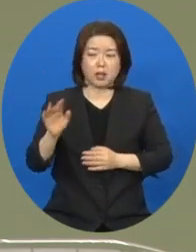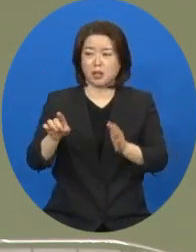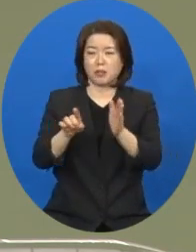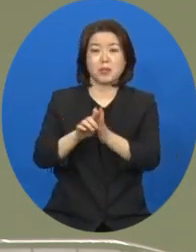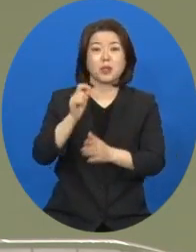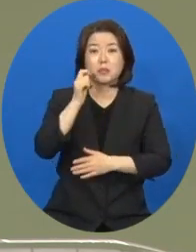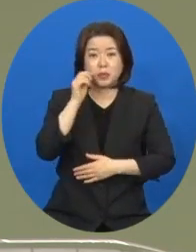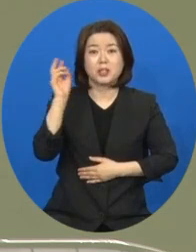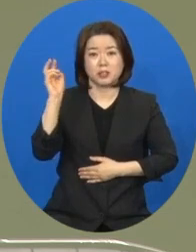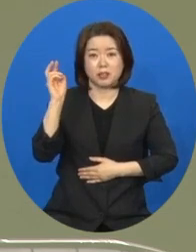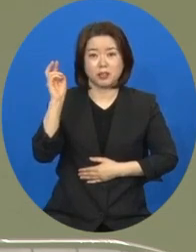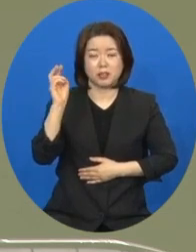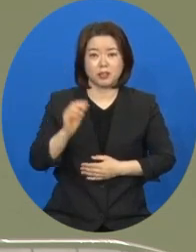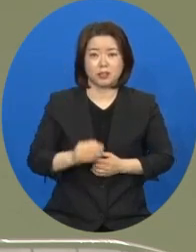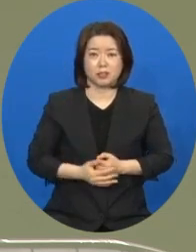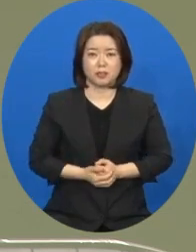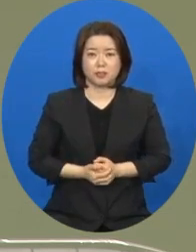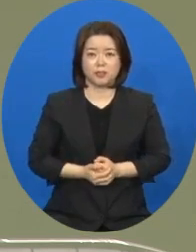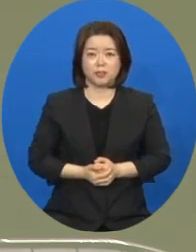거예요.